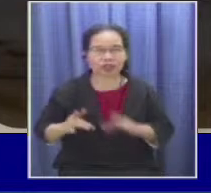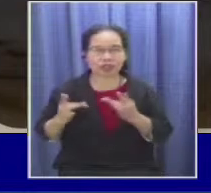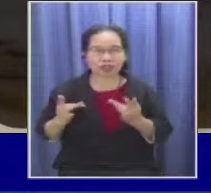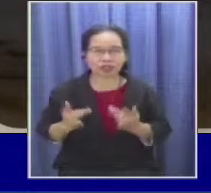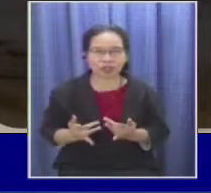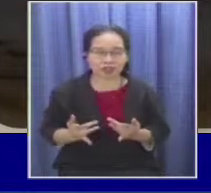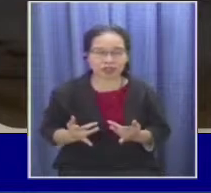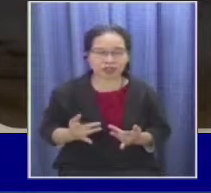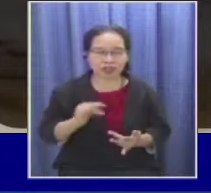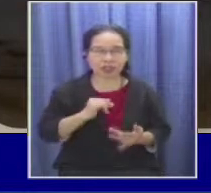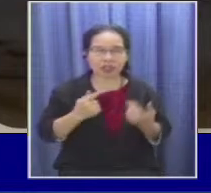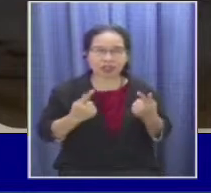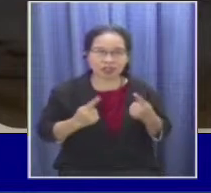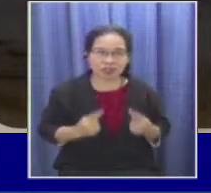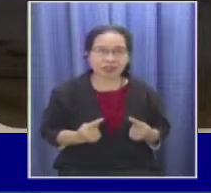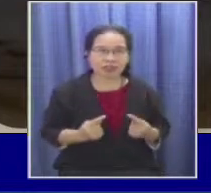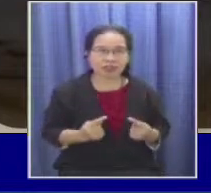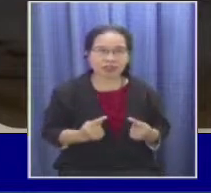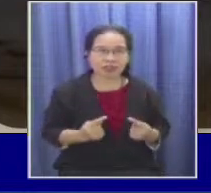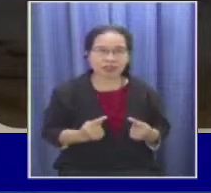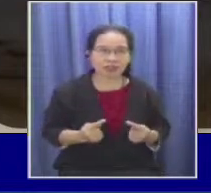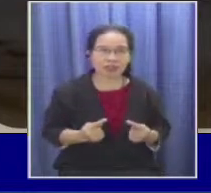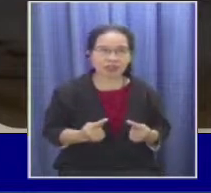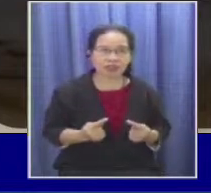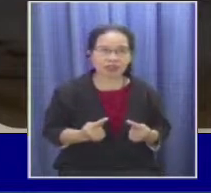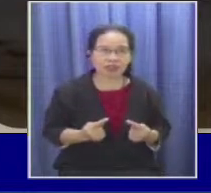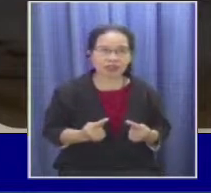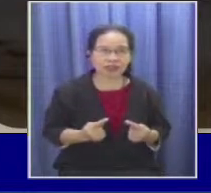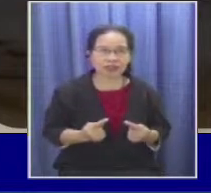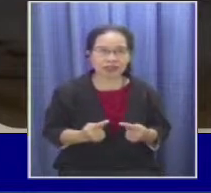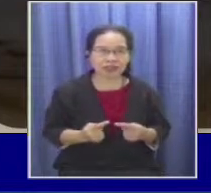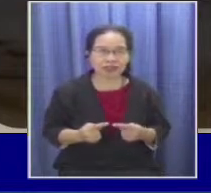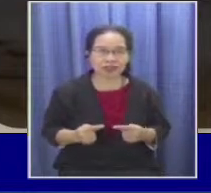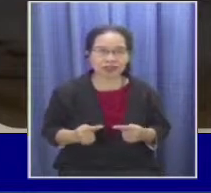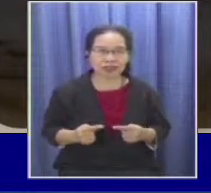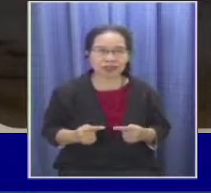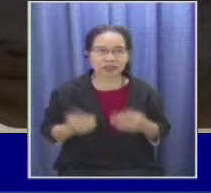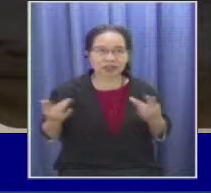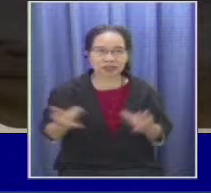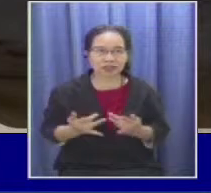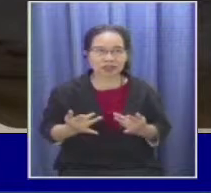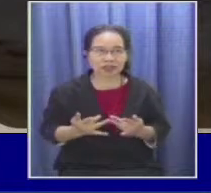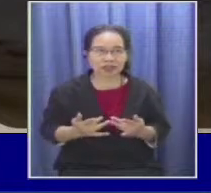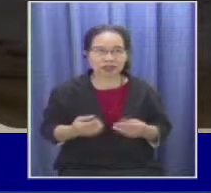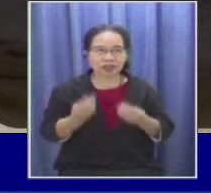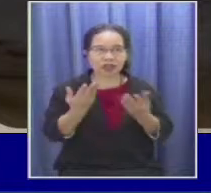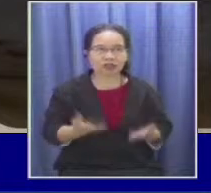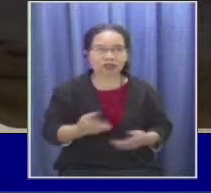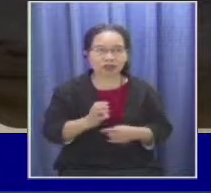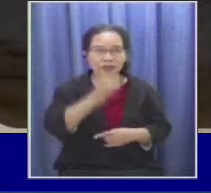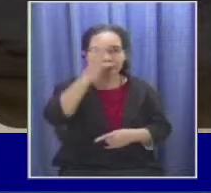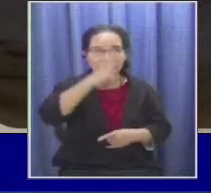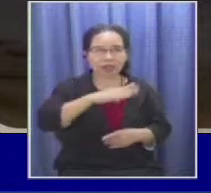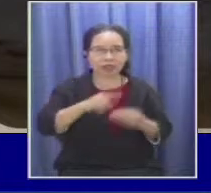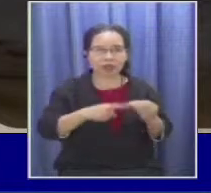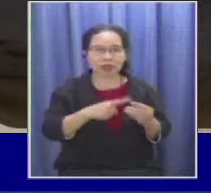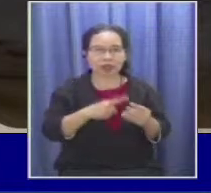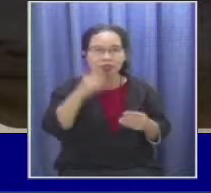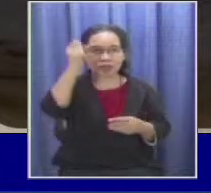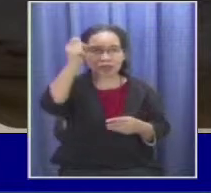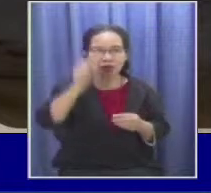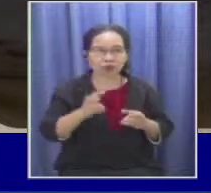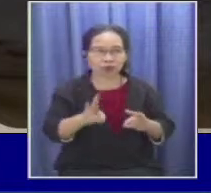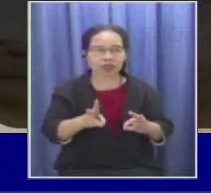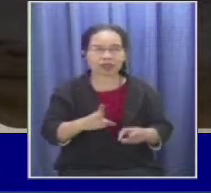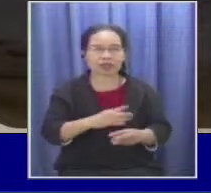me Awurade na mehwehwe akoma mu na meso sawa mehwe meso akoma mehwe na